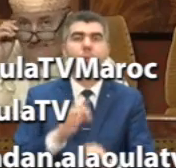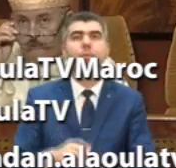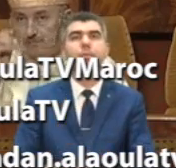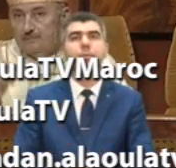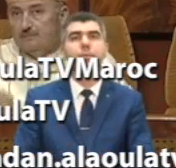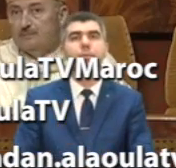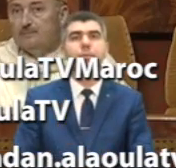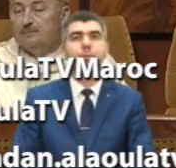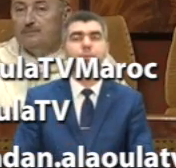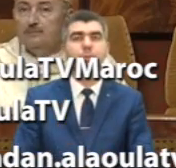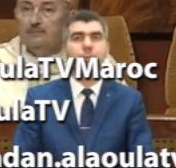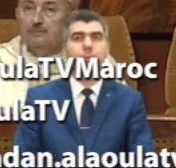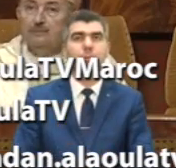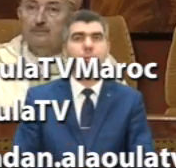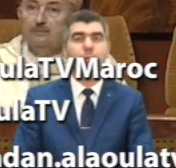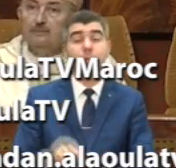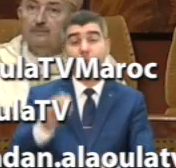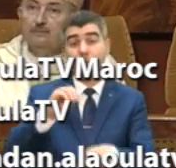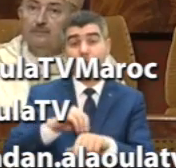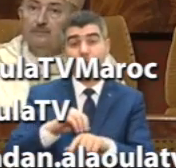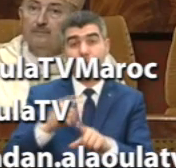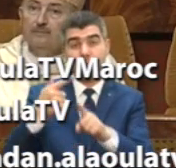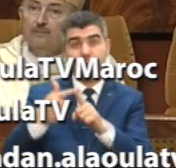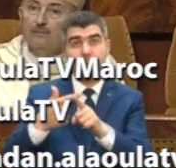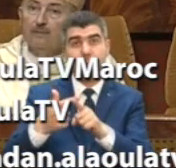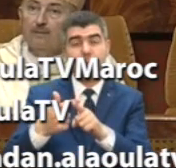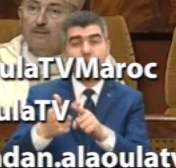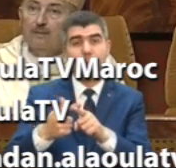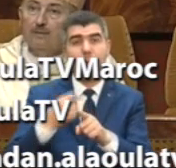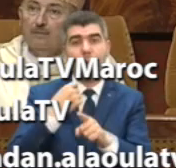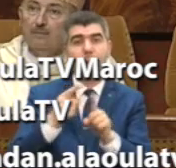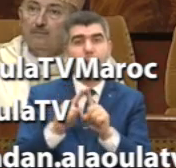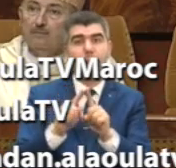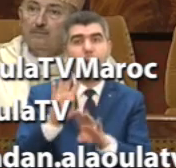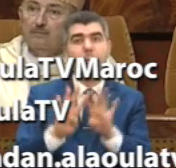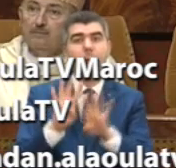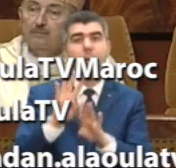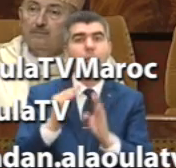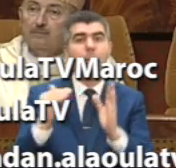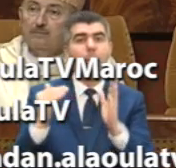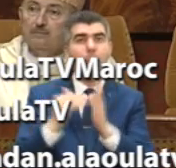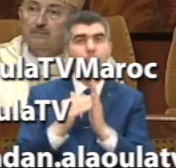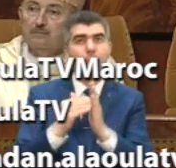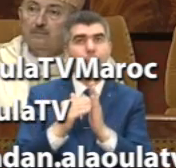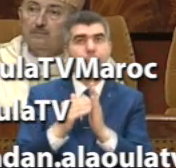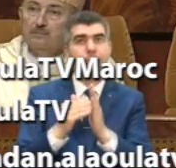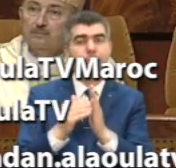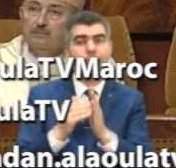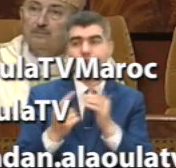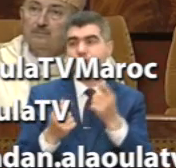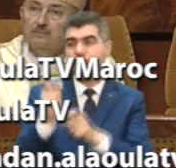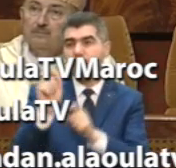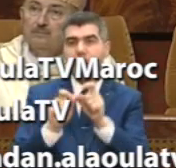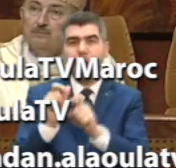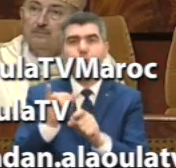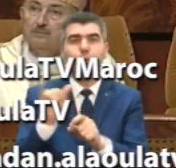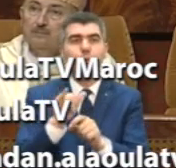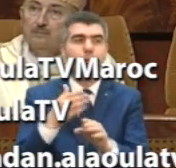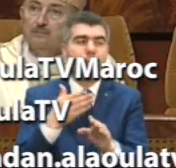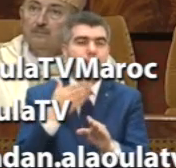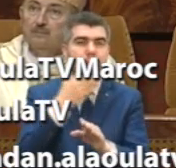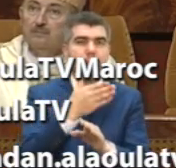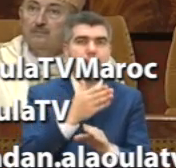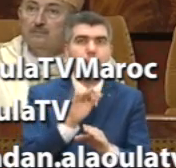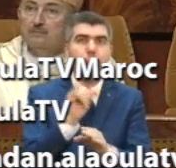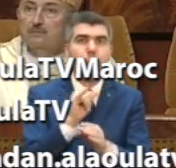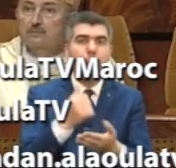ديالها. كاين كذلك هذاك البرنامج ديال 140 ألف درهم، حتى هو ولد ميتا فاشل، شكون اللي استفد منه دابا؟ وفين كاين؟